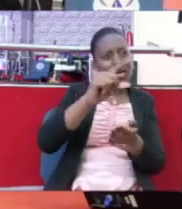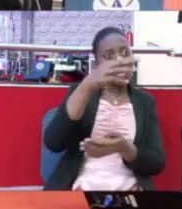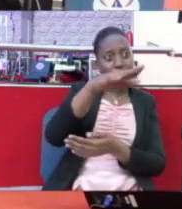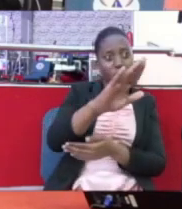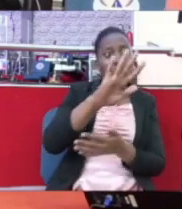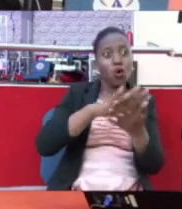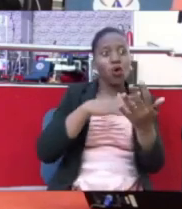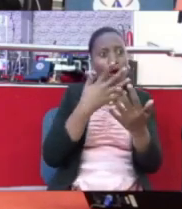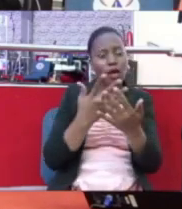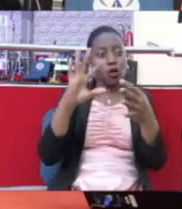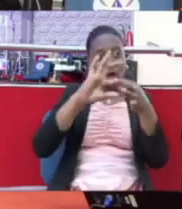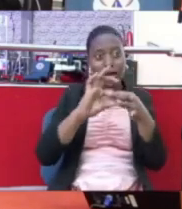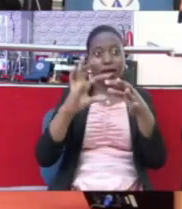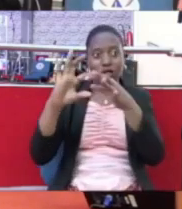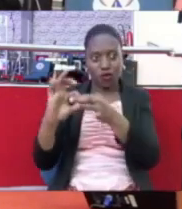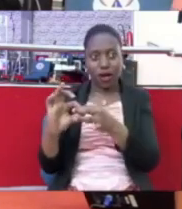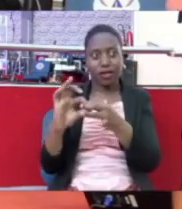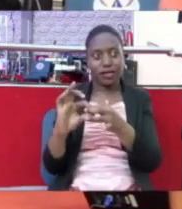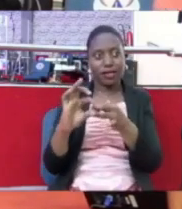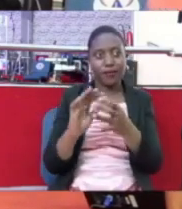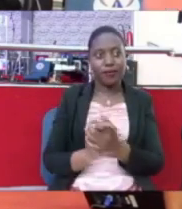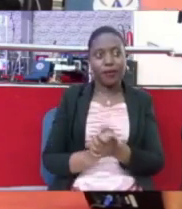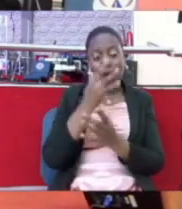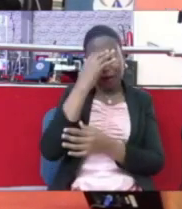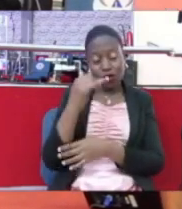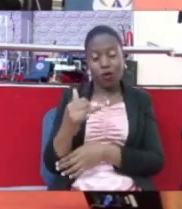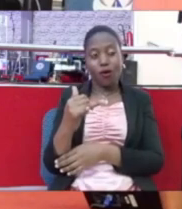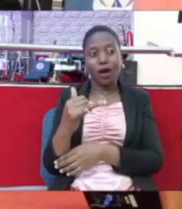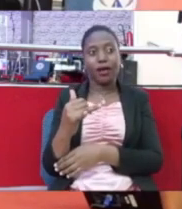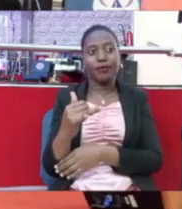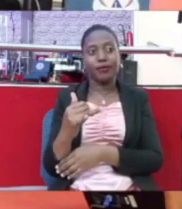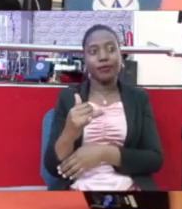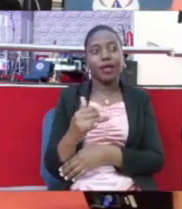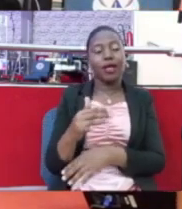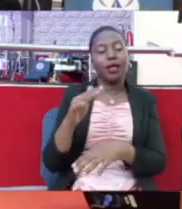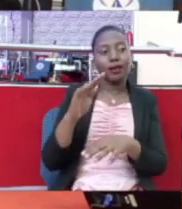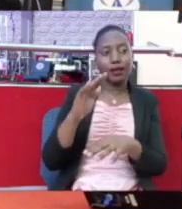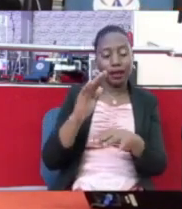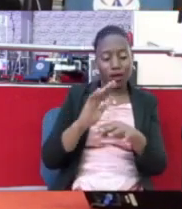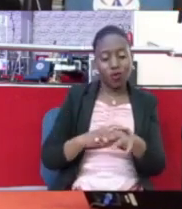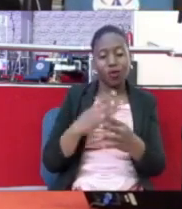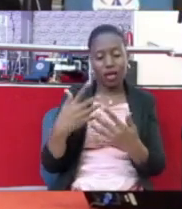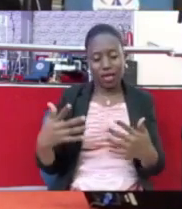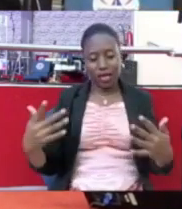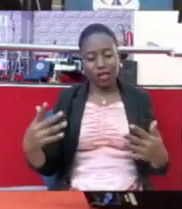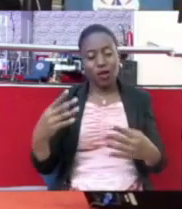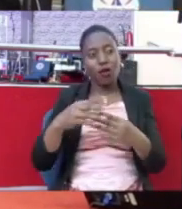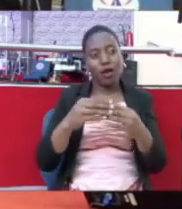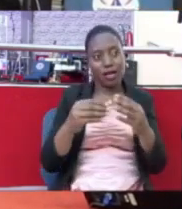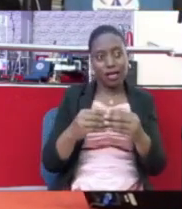relationships. Ongezea ule uhusiano wako na watu. Because your good deeds will create room for you. Kwa sababu matendo yako mazuri